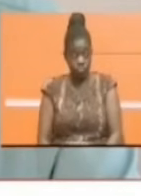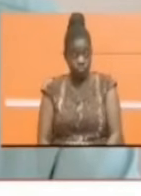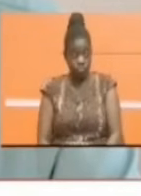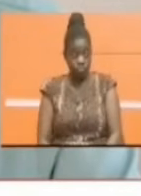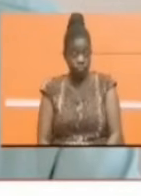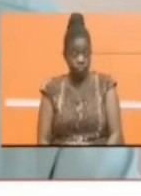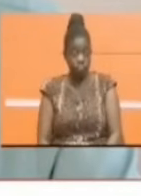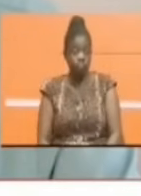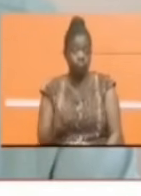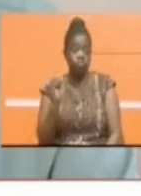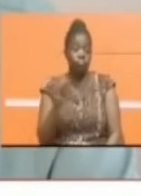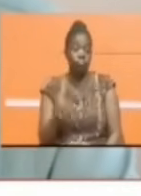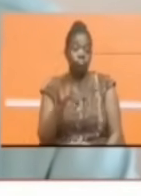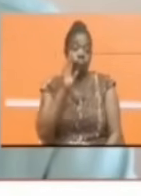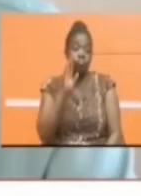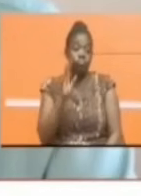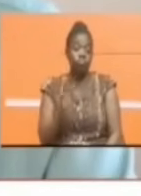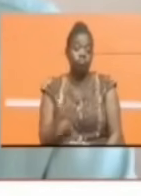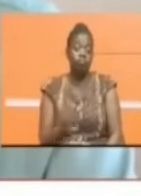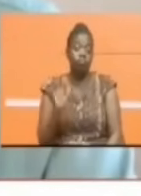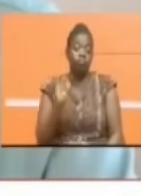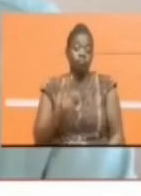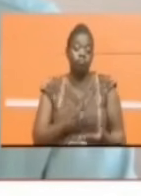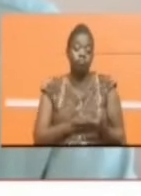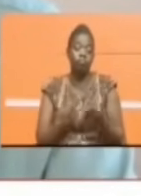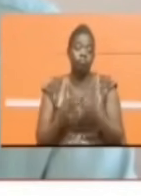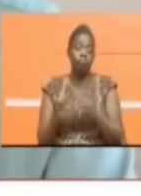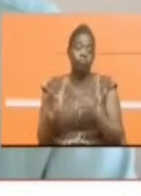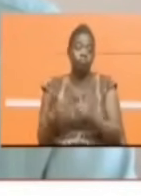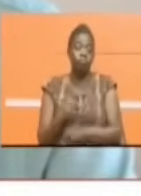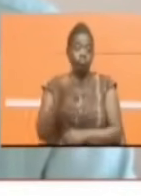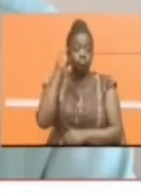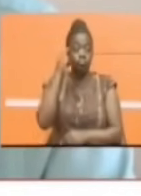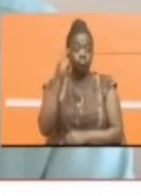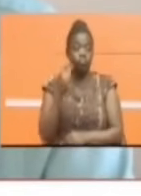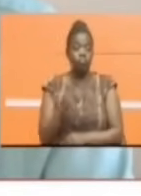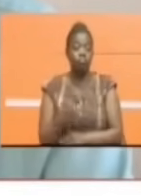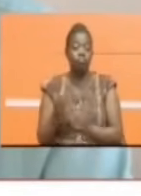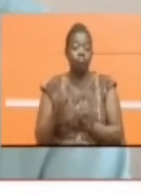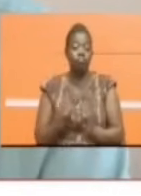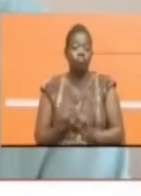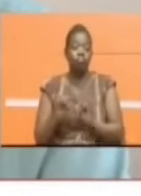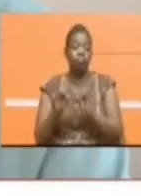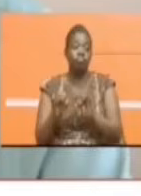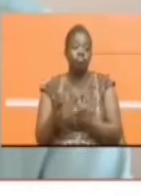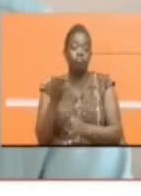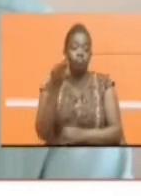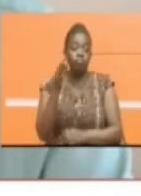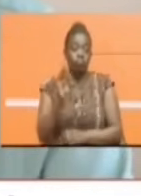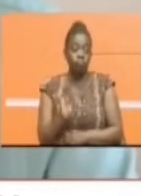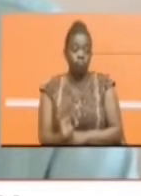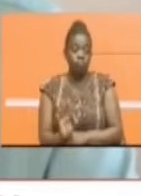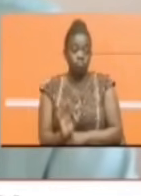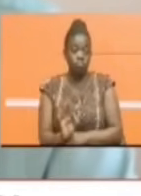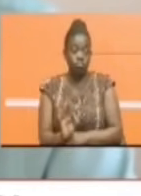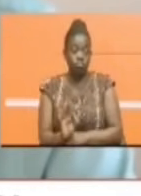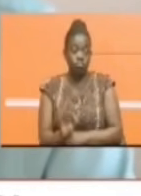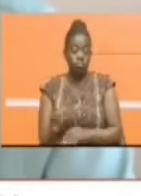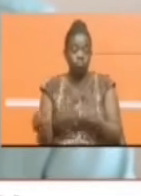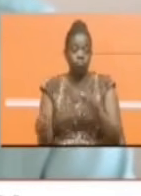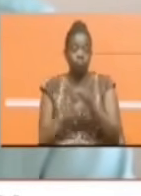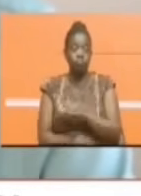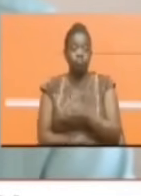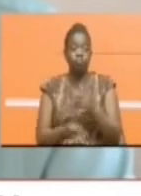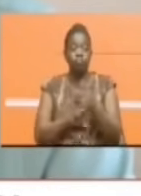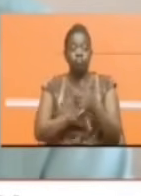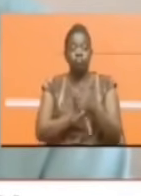be a great partnership for effective implementation of the lower secondary